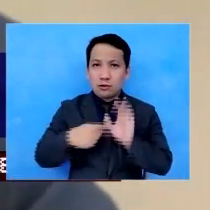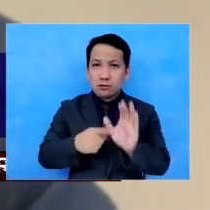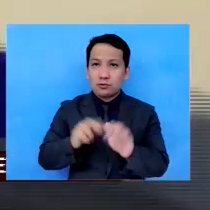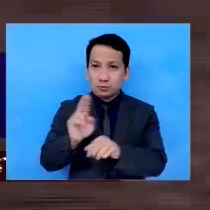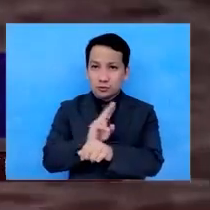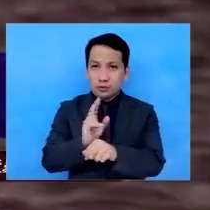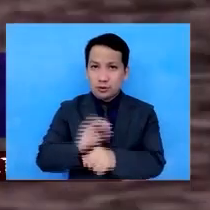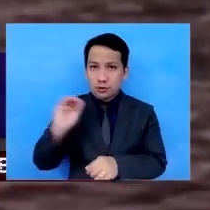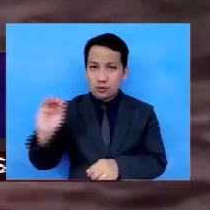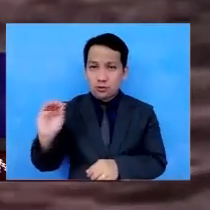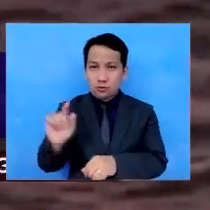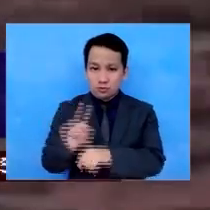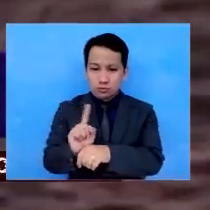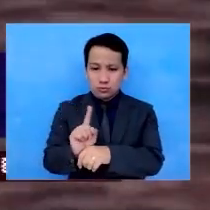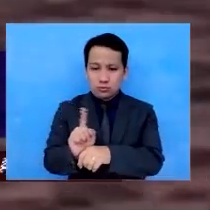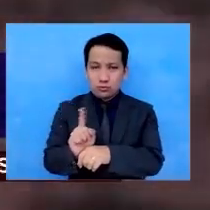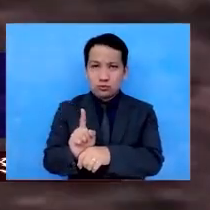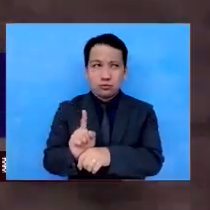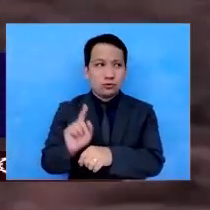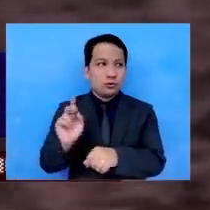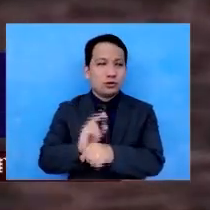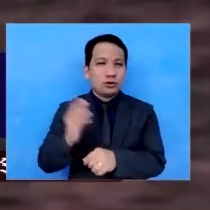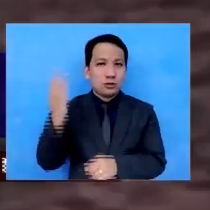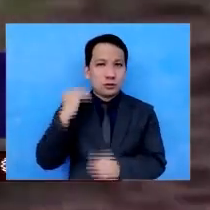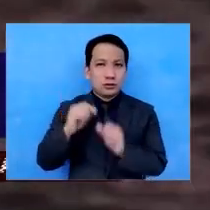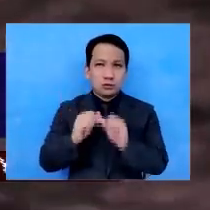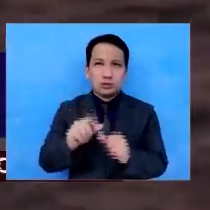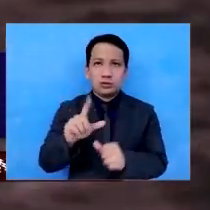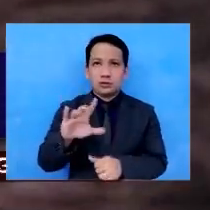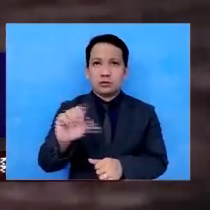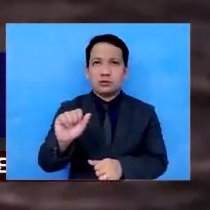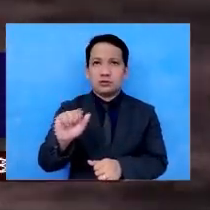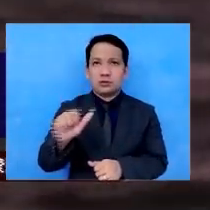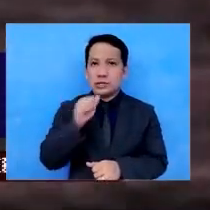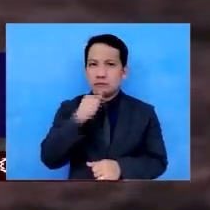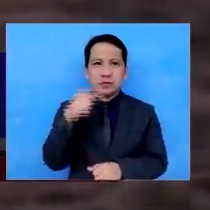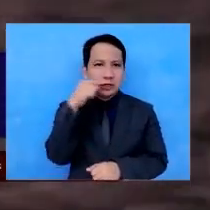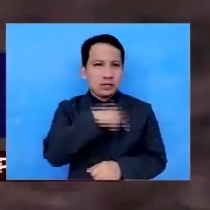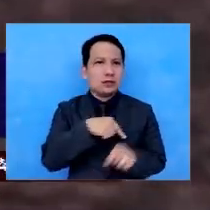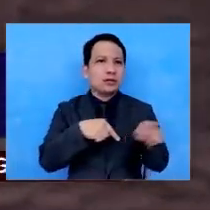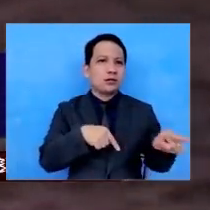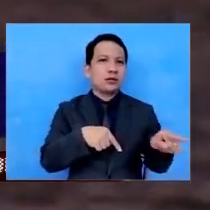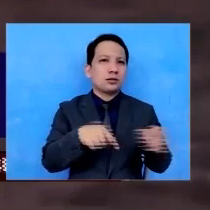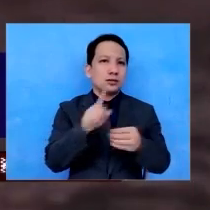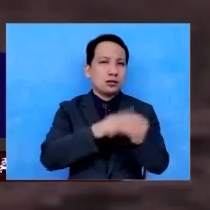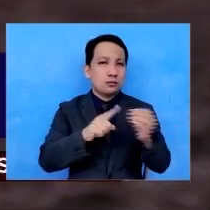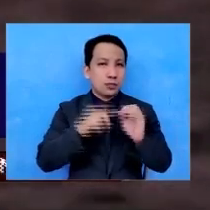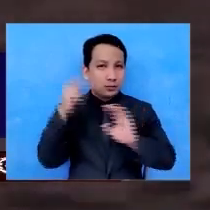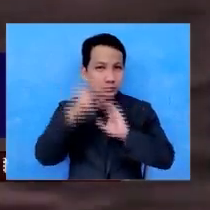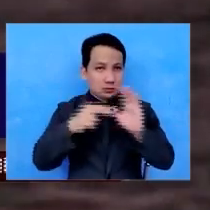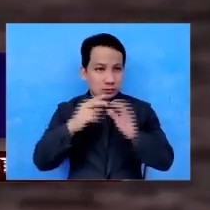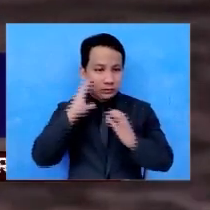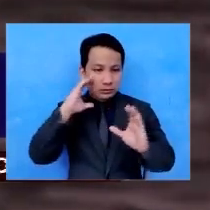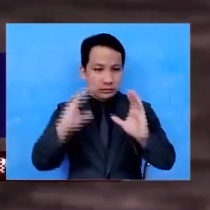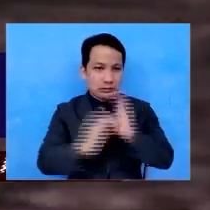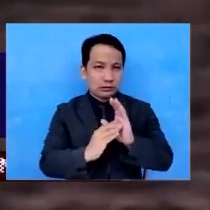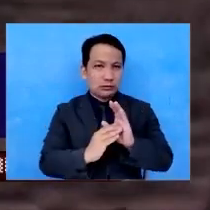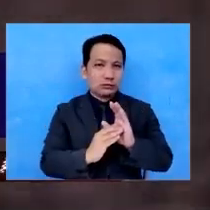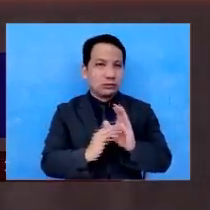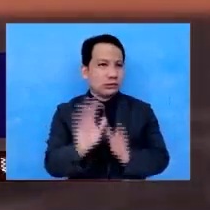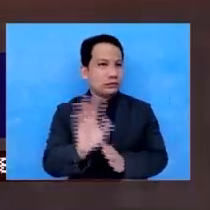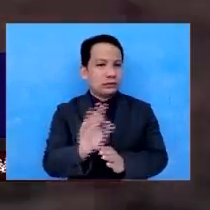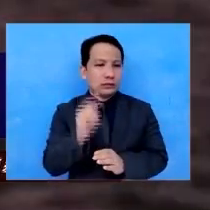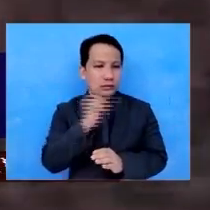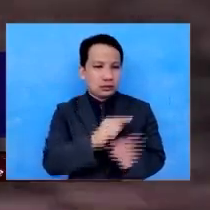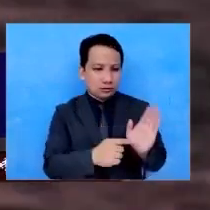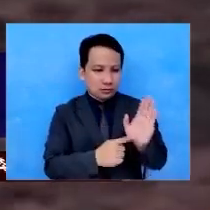own radar. Gate pa ni Tariela, hindi nagsisinungaling ang mga video at litrato. Makikita natin